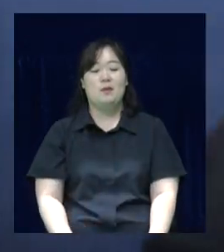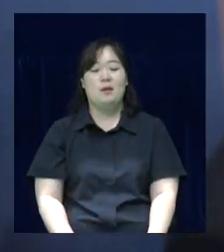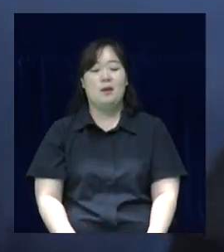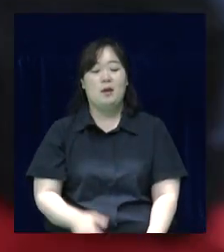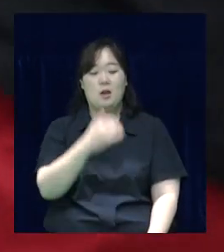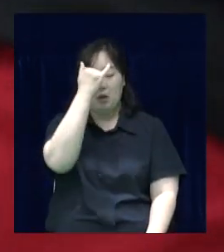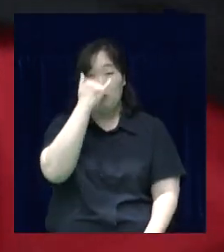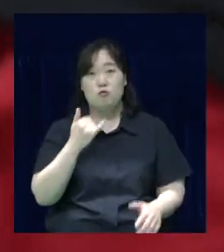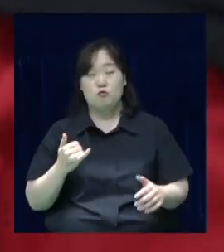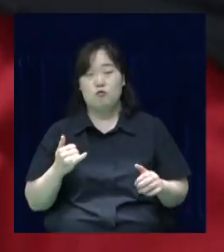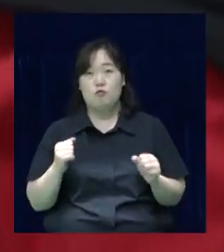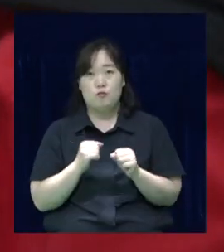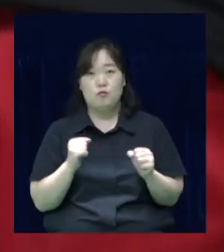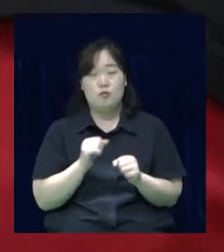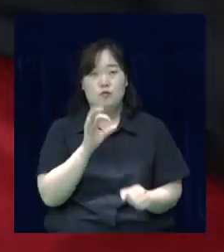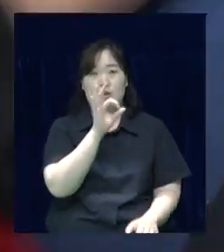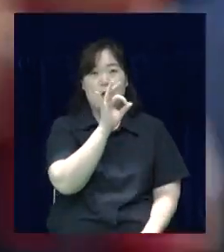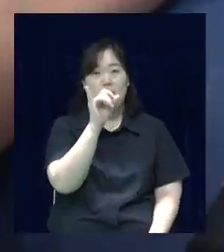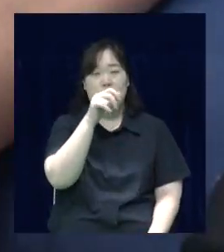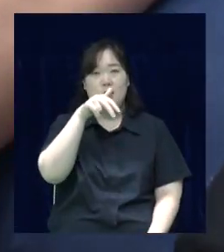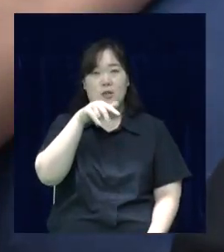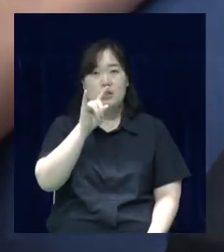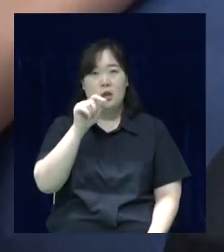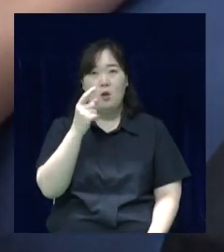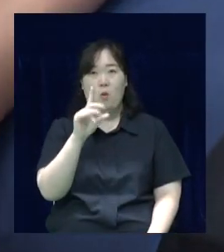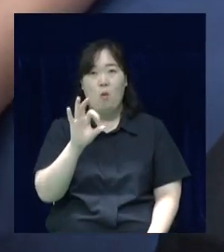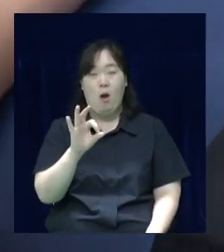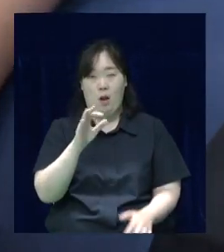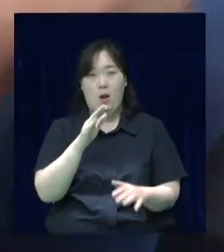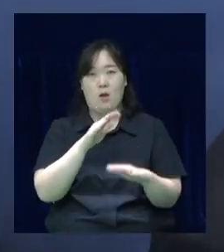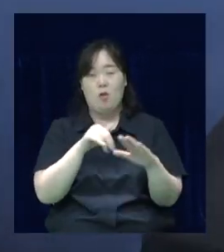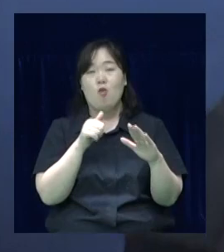충북 소속의 이재관 선수가 1차 시도를 앞두고 있습니다.